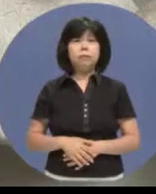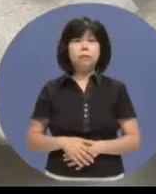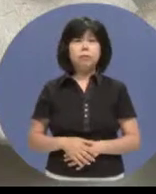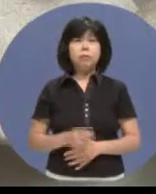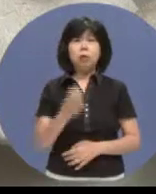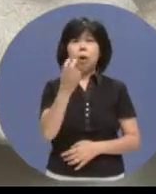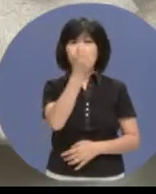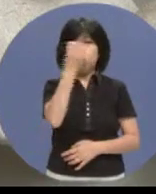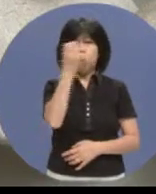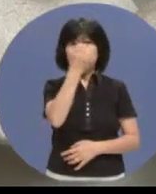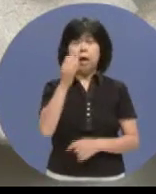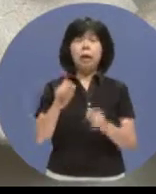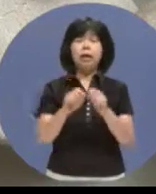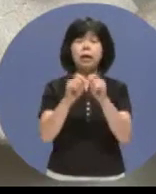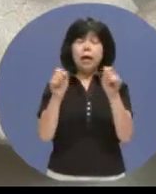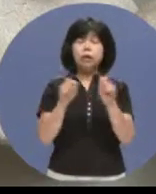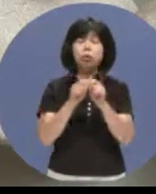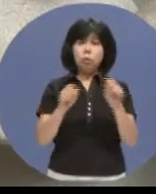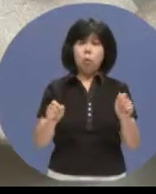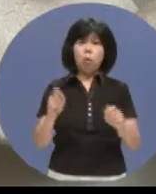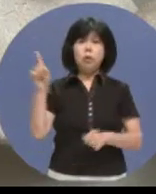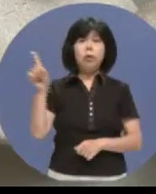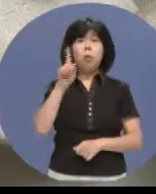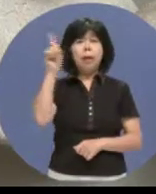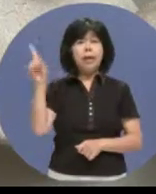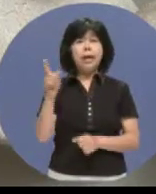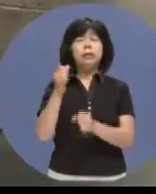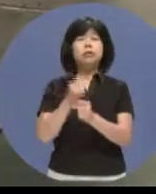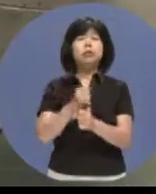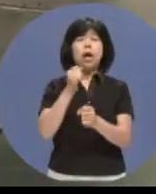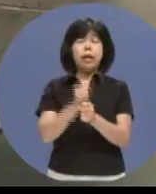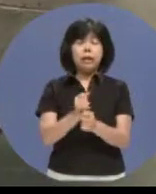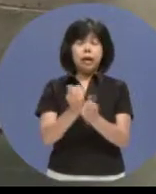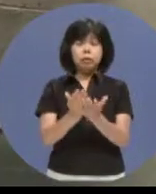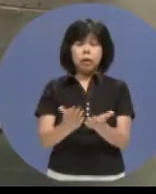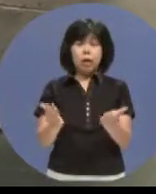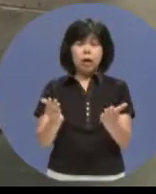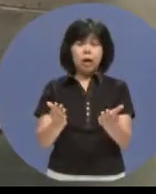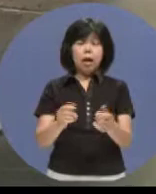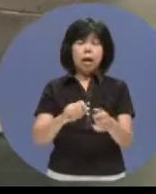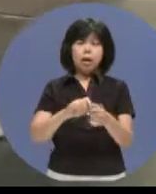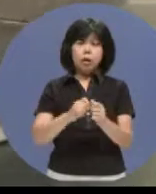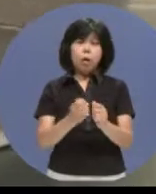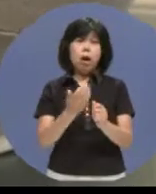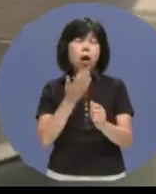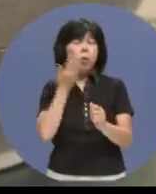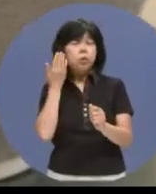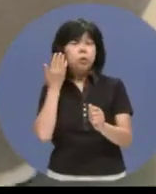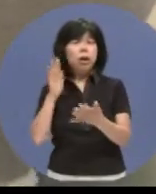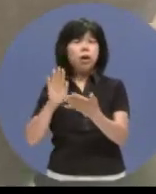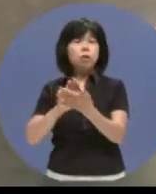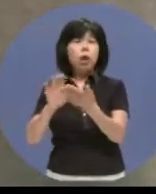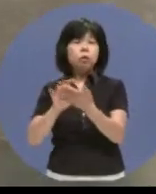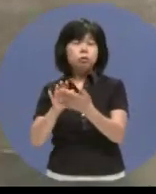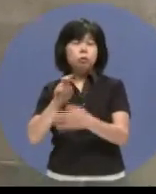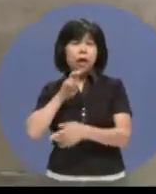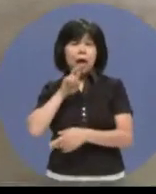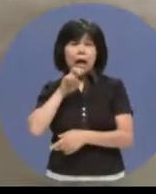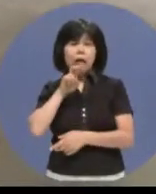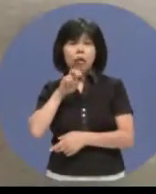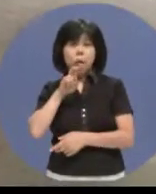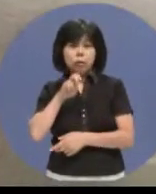調査結果によると生駒で作られた須恵器は青色が弱く灰色であることが特徴